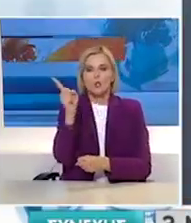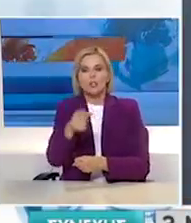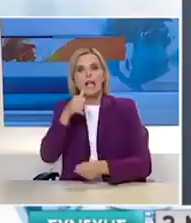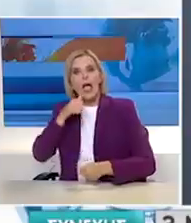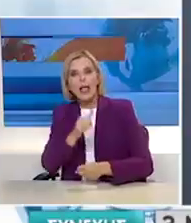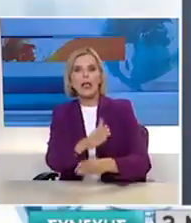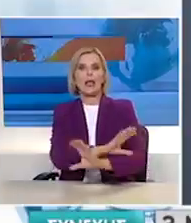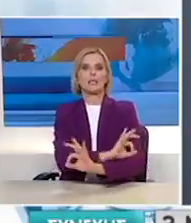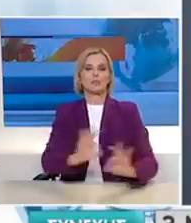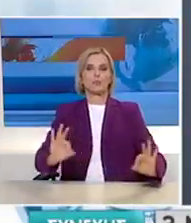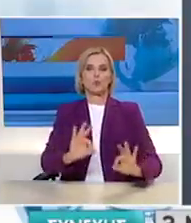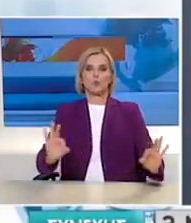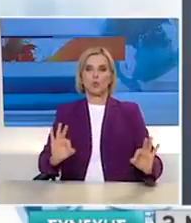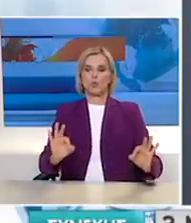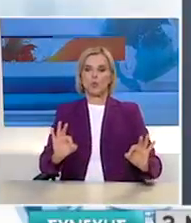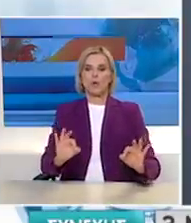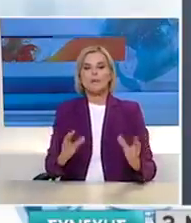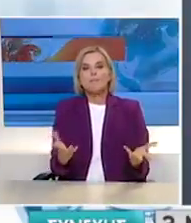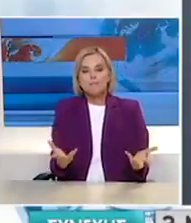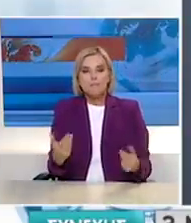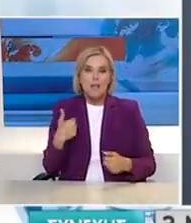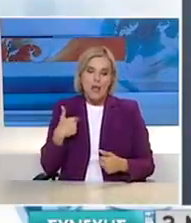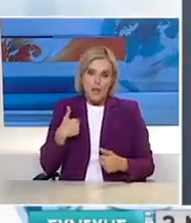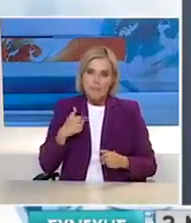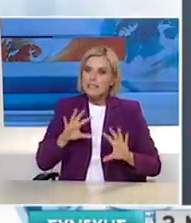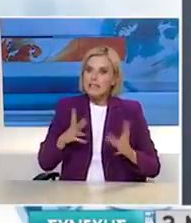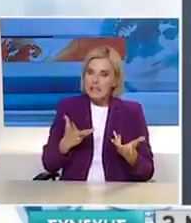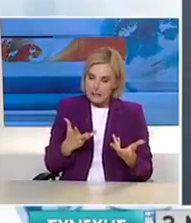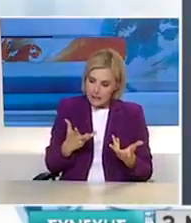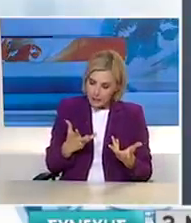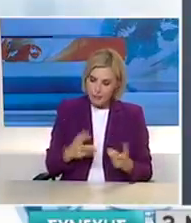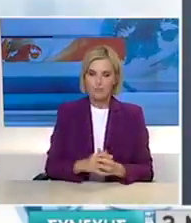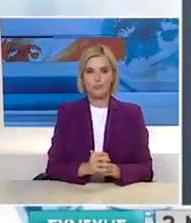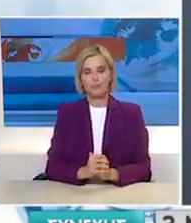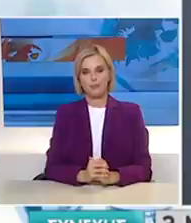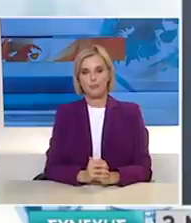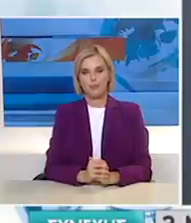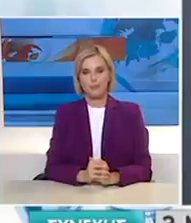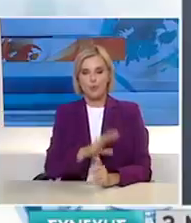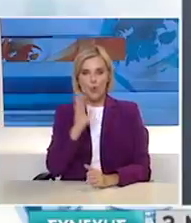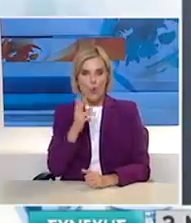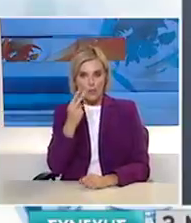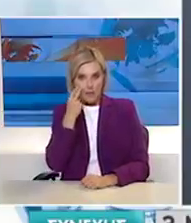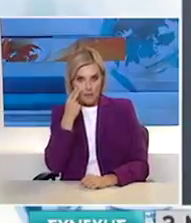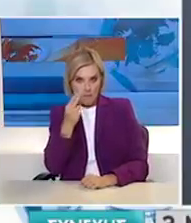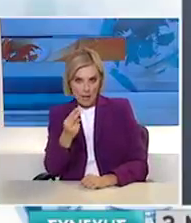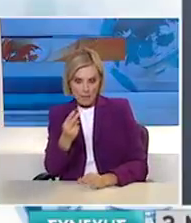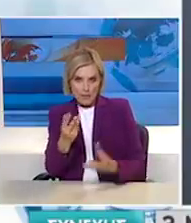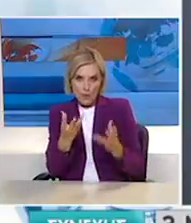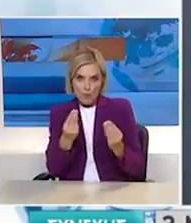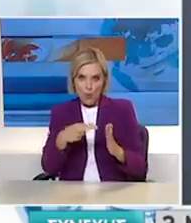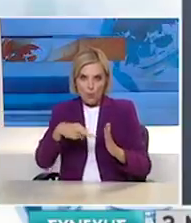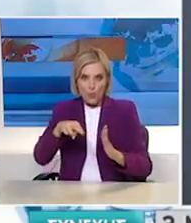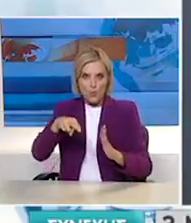εγγύηση για να ανοίξει κάτι. Αυτό που ξέρουμε με μαθηματική ακρίβεια είναι ότι όταν βλέπεις αυξημένο